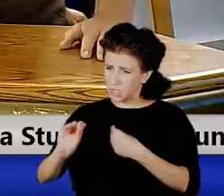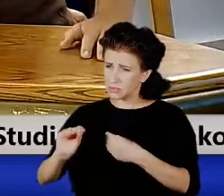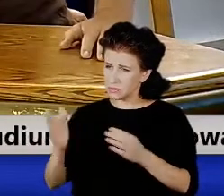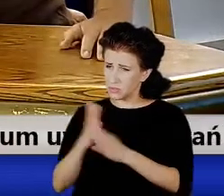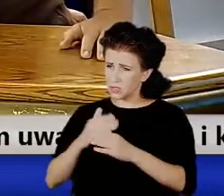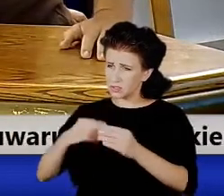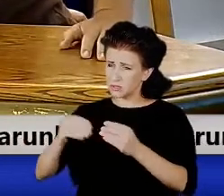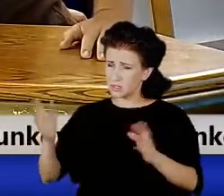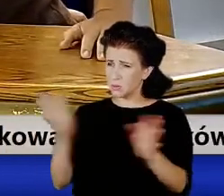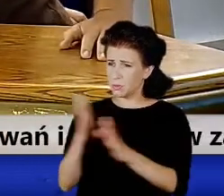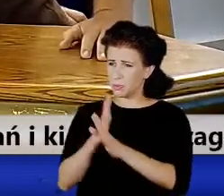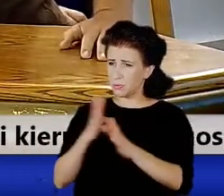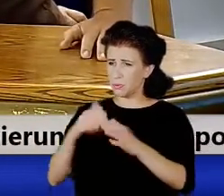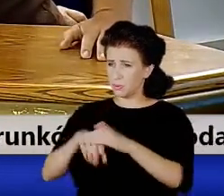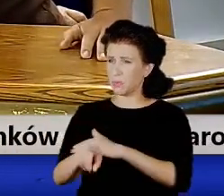przeleci. Proszę Państwa,